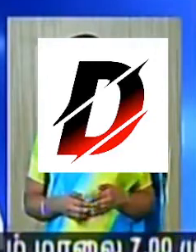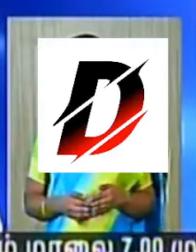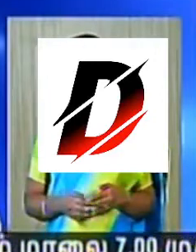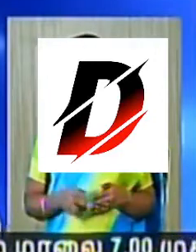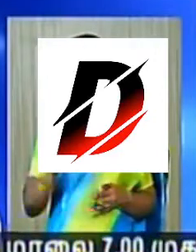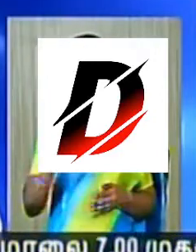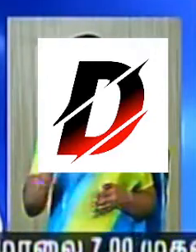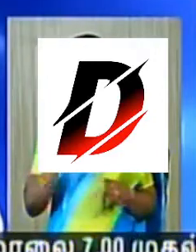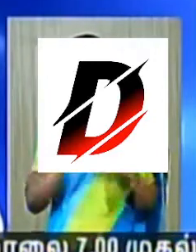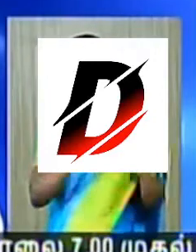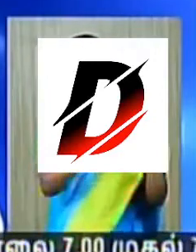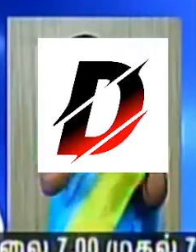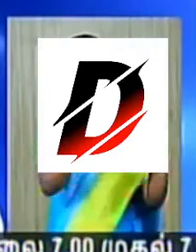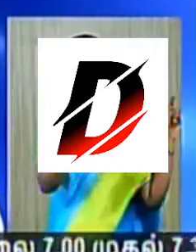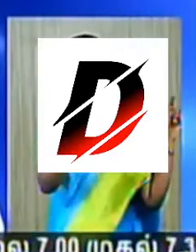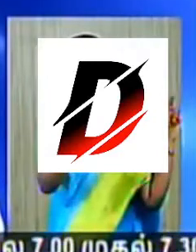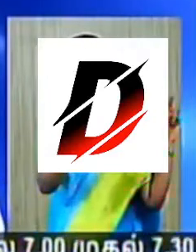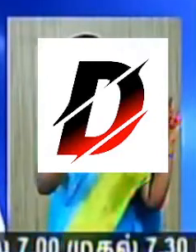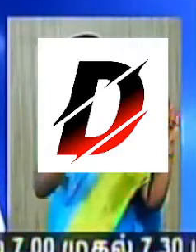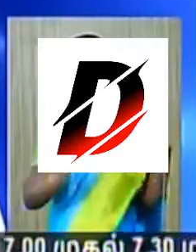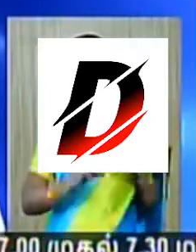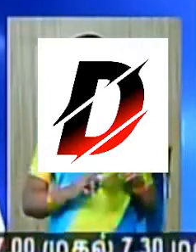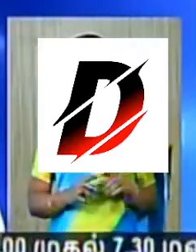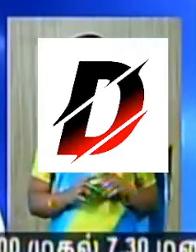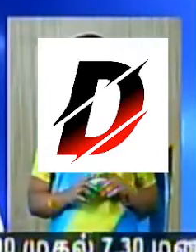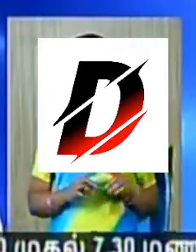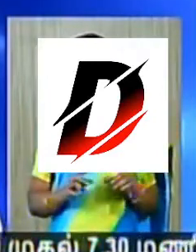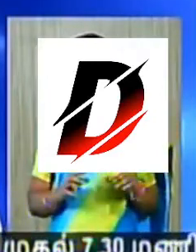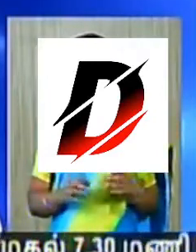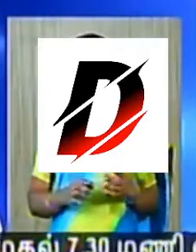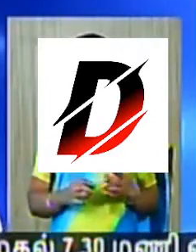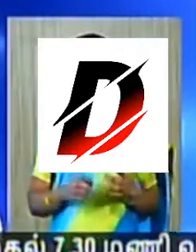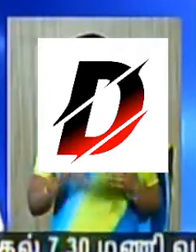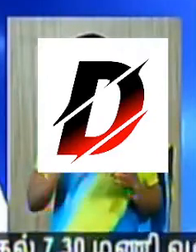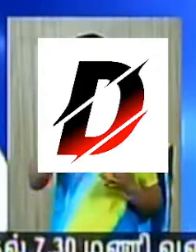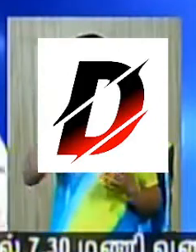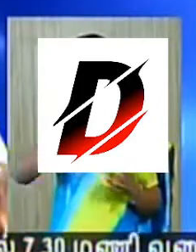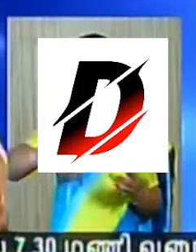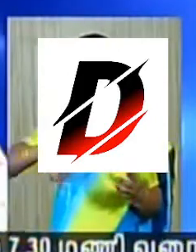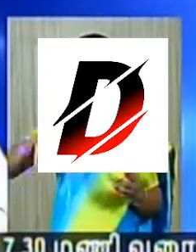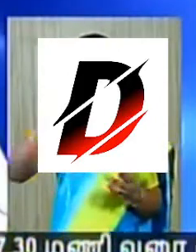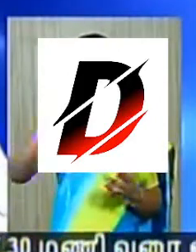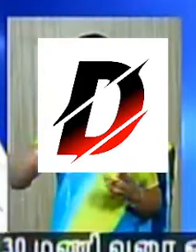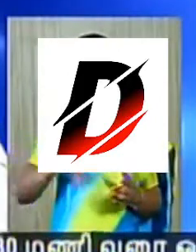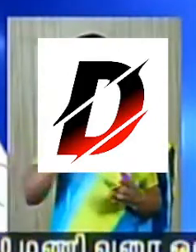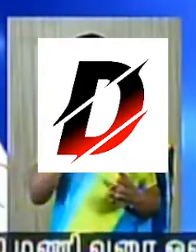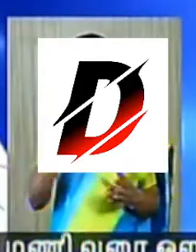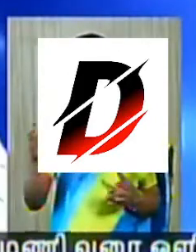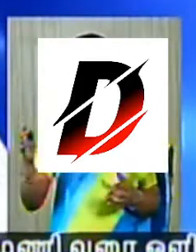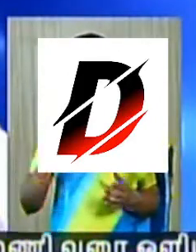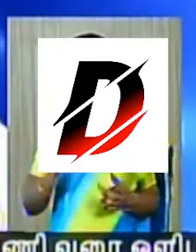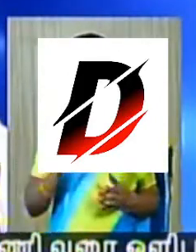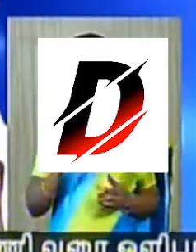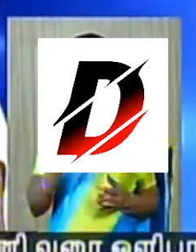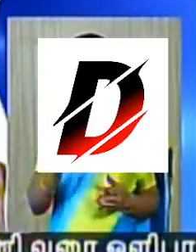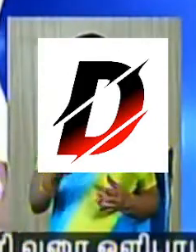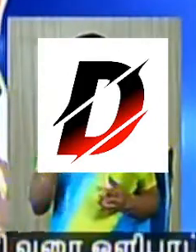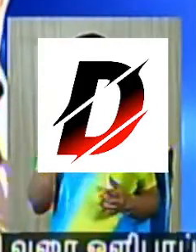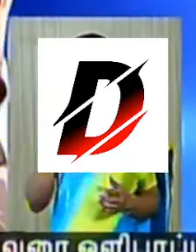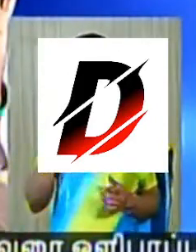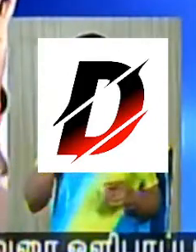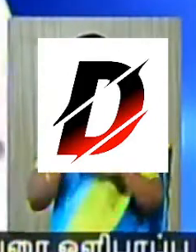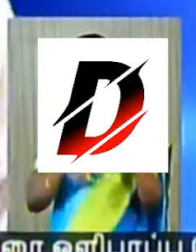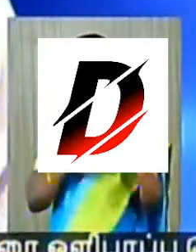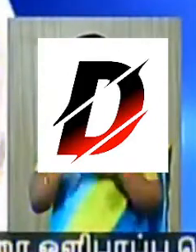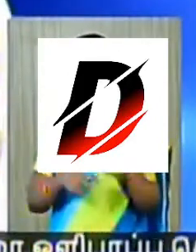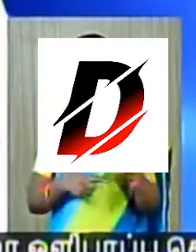நம்ம இருபடி சமன்பாட்டின் தீர்வுகளுடைய தன்மையை வரைபடம் மூலம் எப்படி கண்டுபிடிப்பது